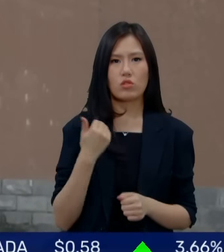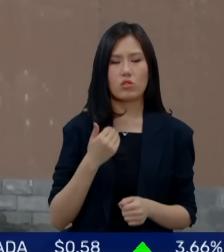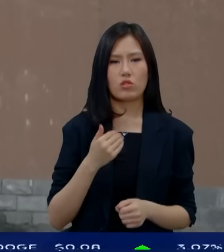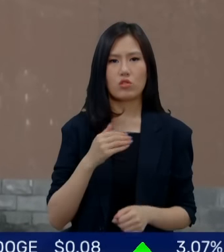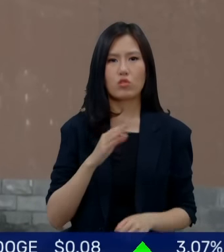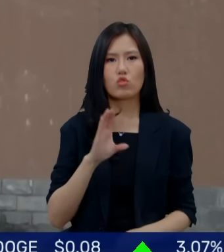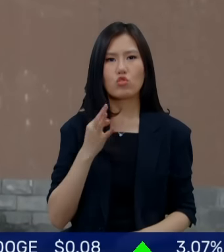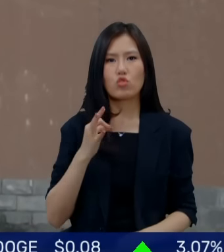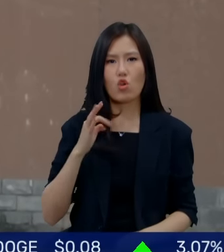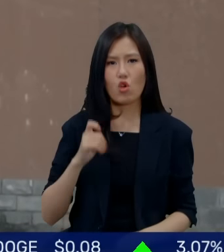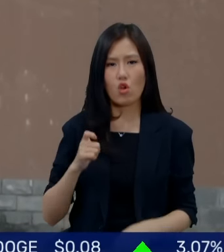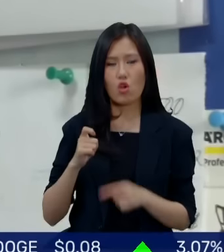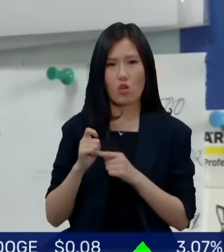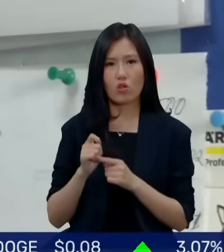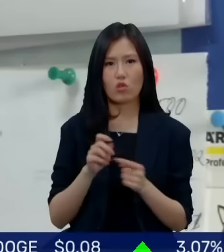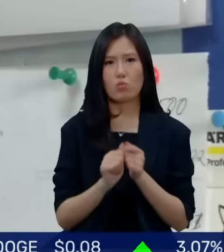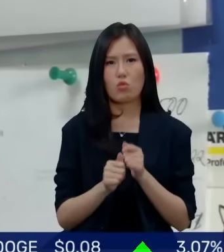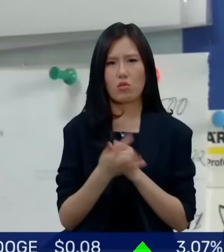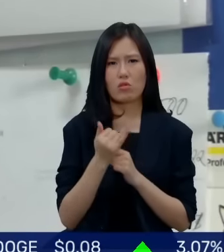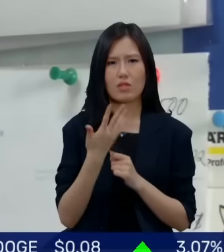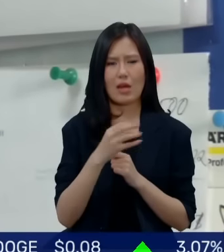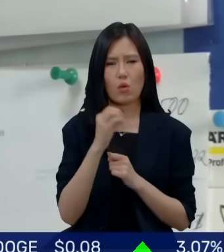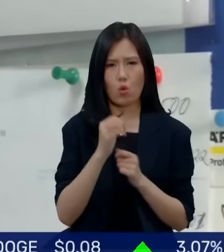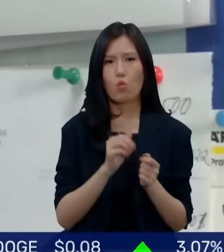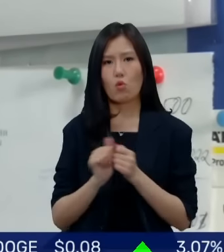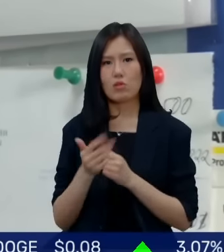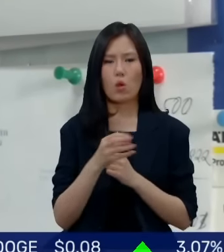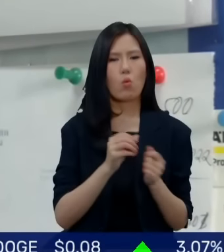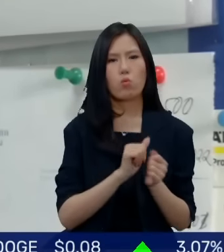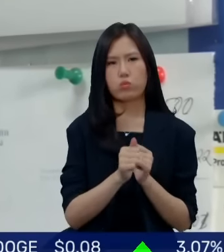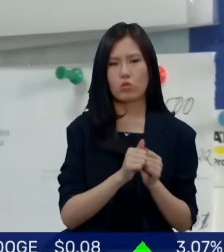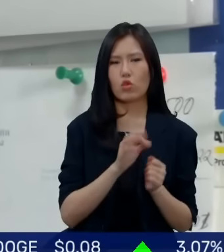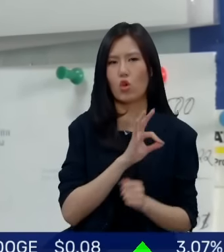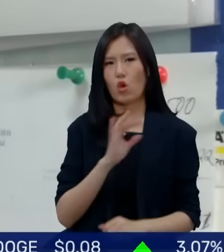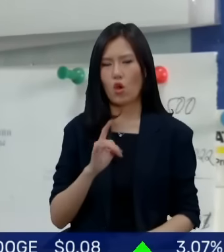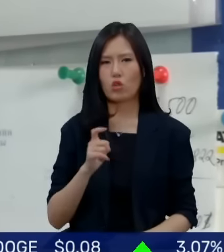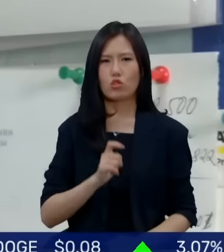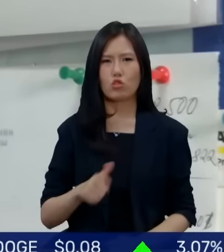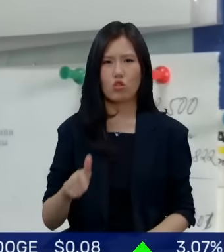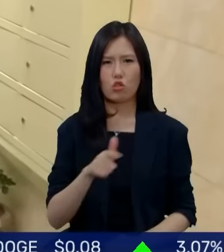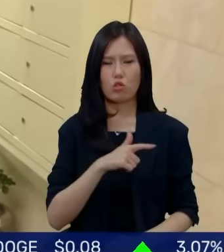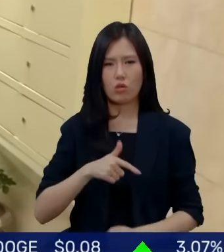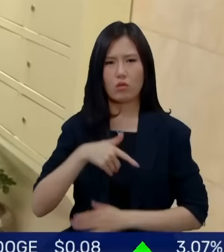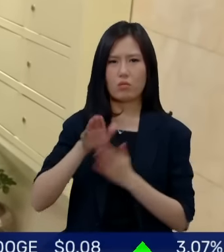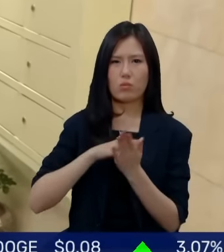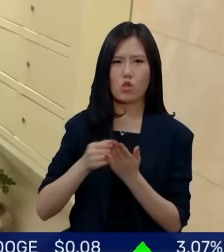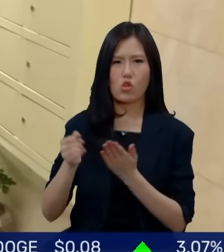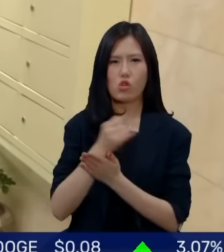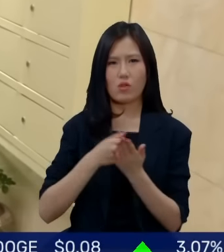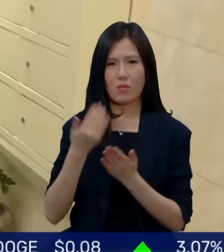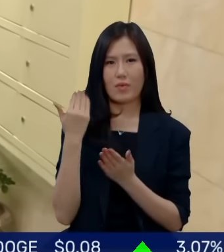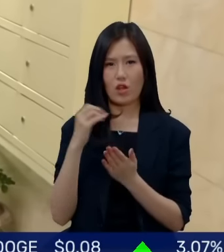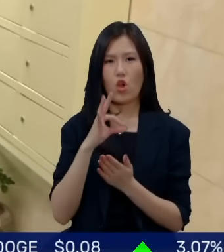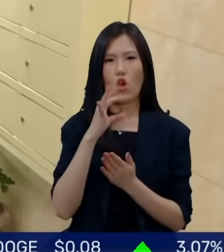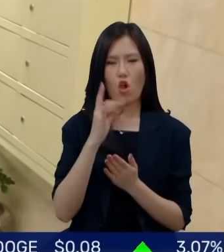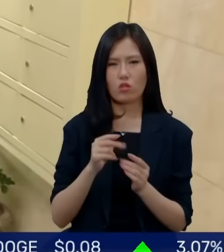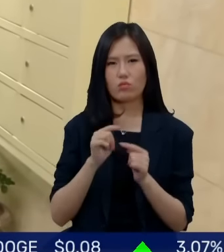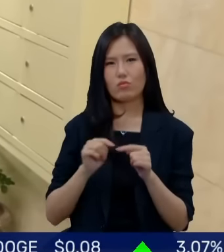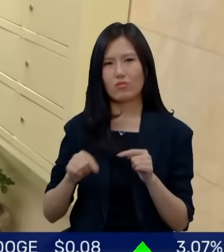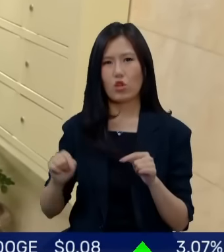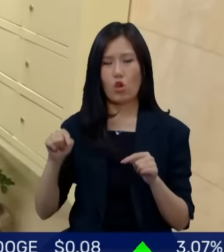өмчлөгчдийн холбооны төлбөр төлөлт ердөө 50% байжээ. Үүдээр ороход хогтой будаг шохон халсарчсан байдаг байсан энэ орон сууцны орцоолгын үүдэнд